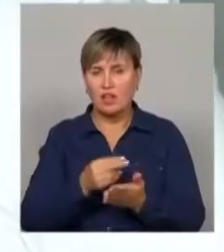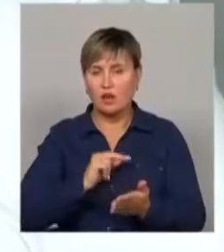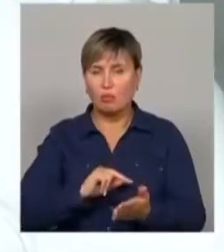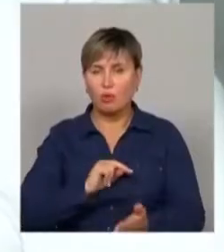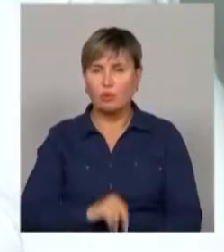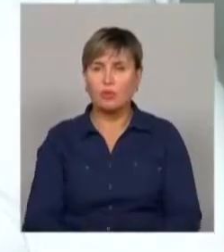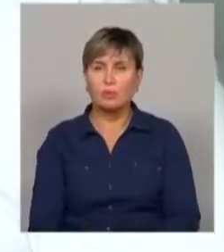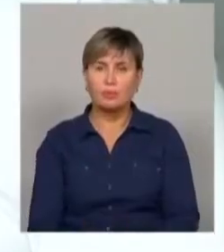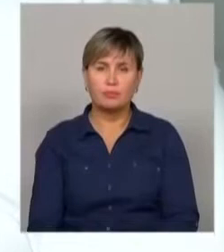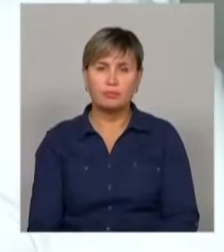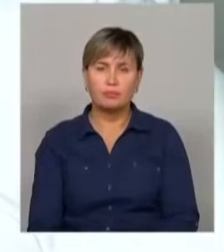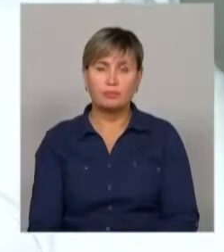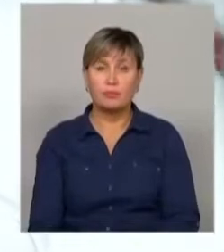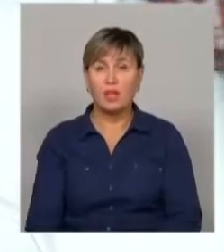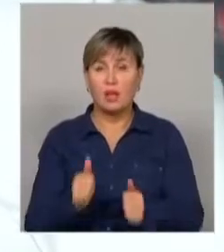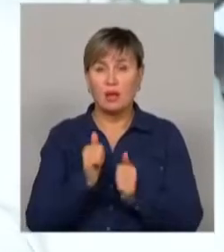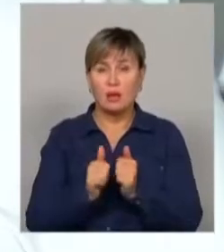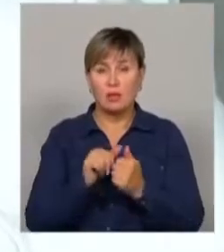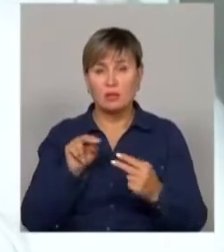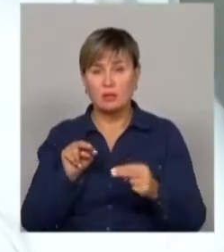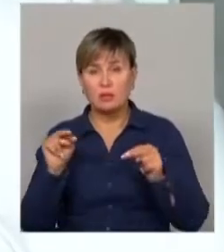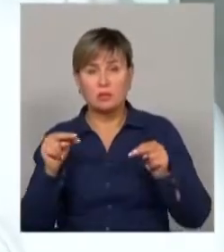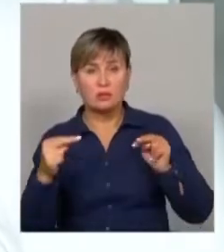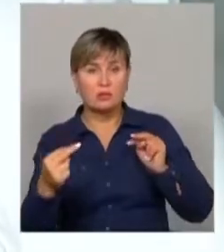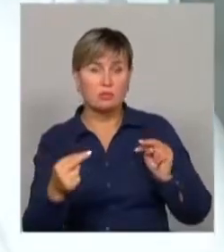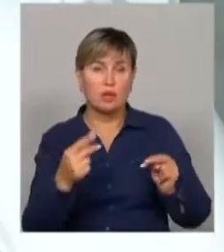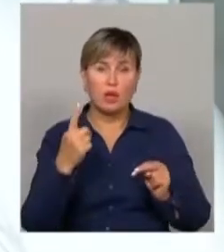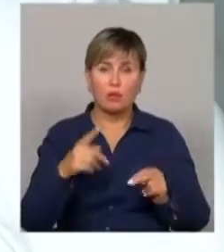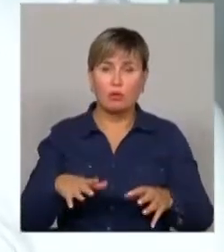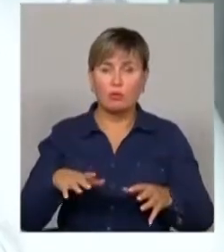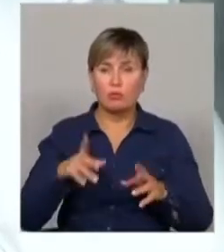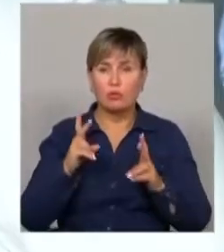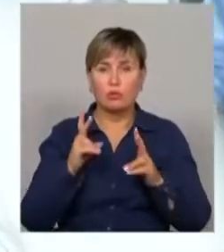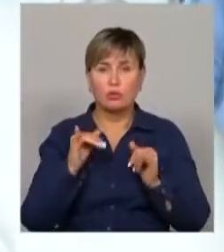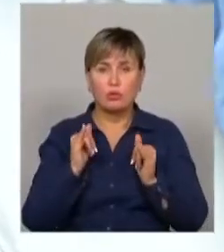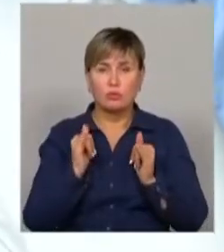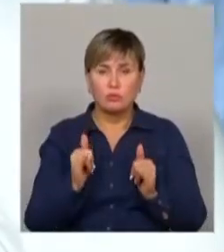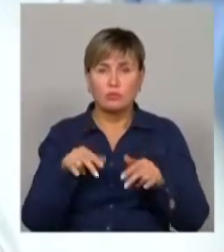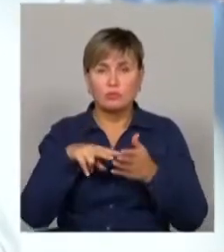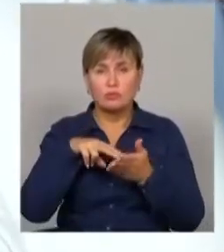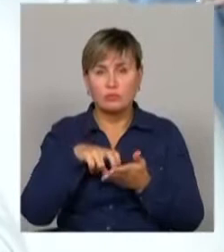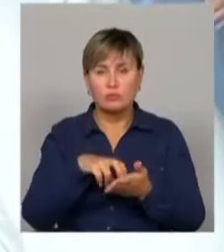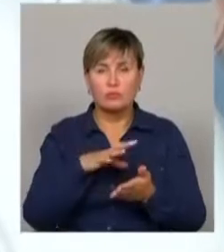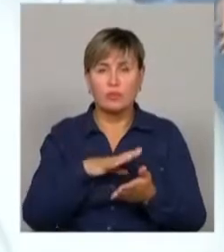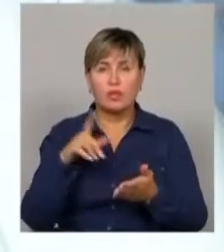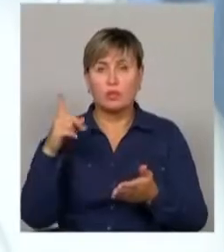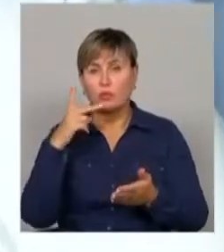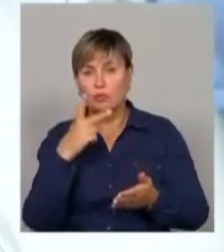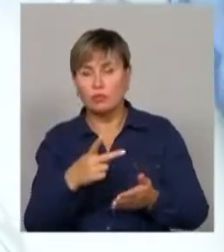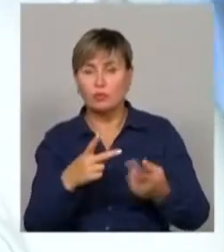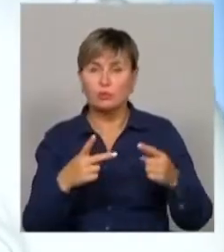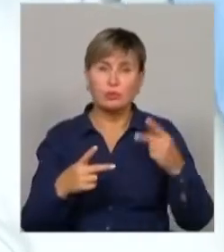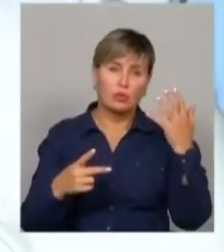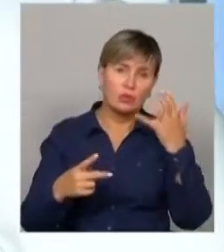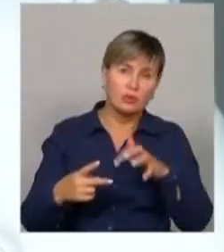Разный ракурс, потому что одно колено у человека может вставиться, а второе нет. И поэтому боковой судья, то есть один увидит, другой может